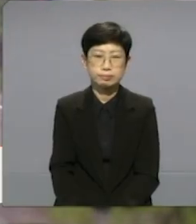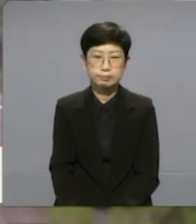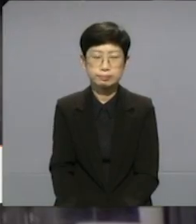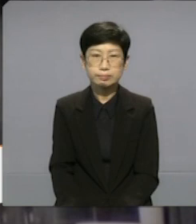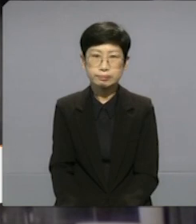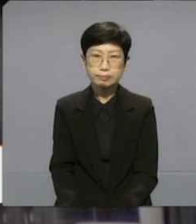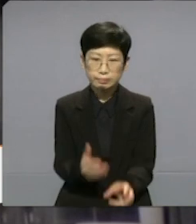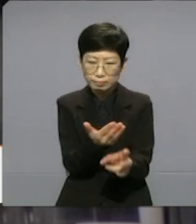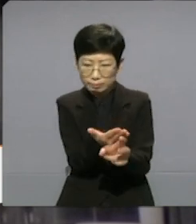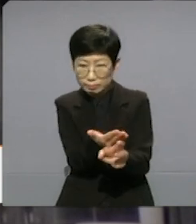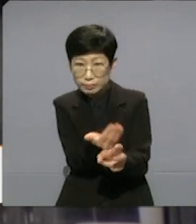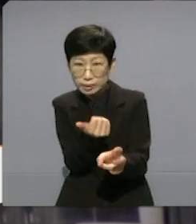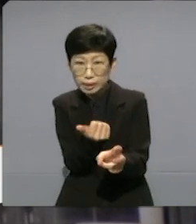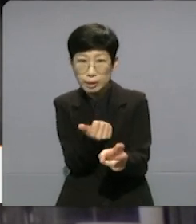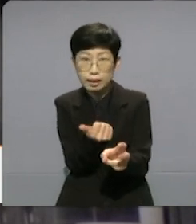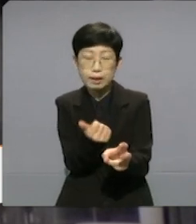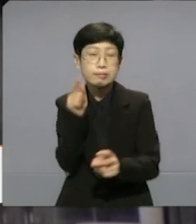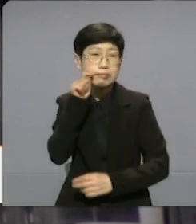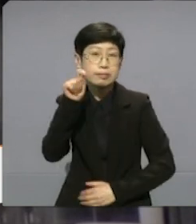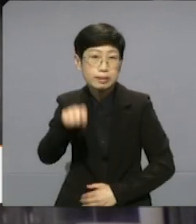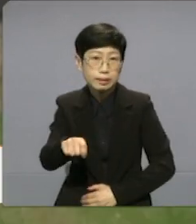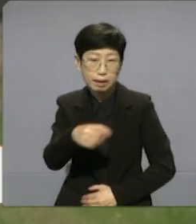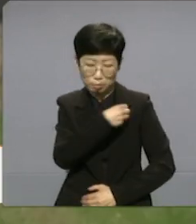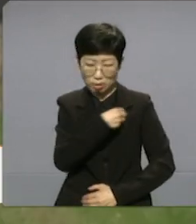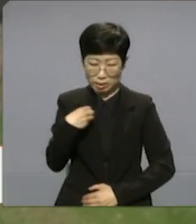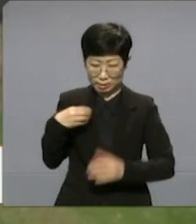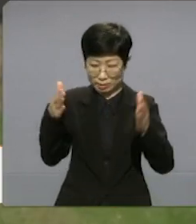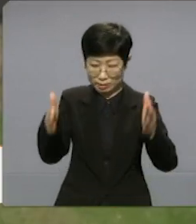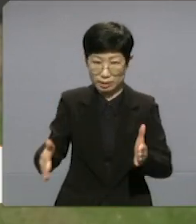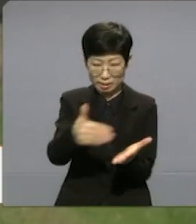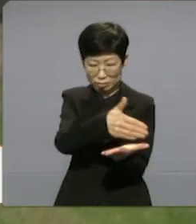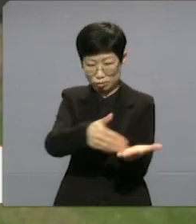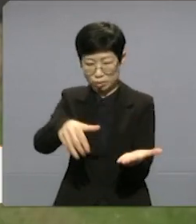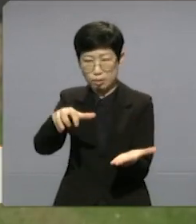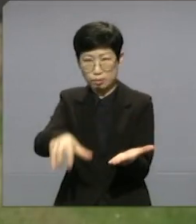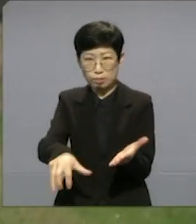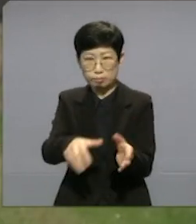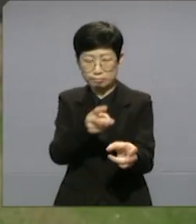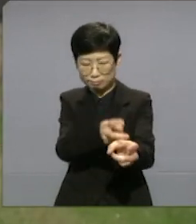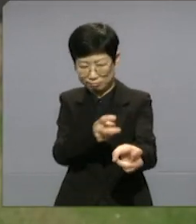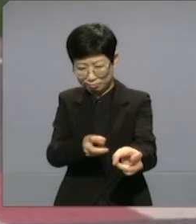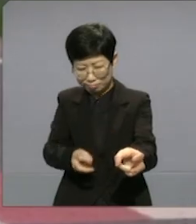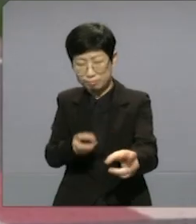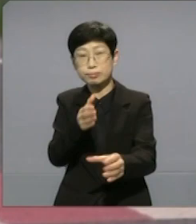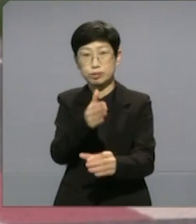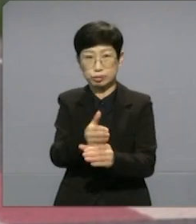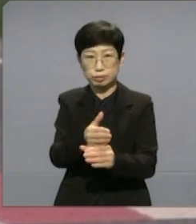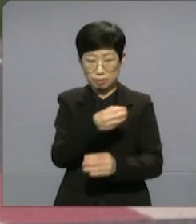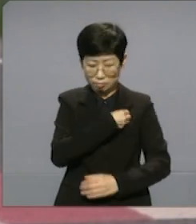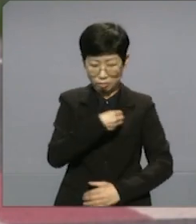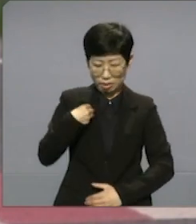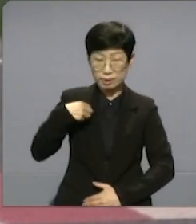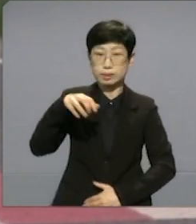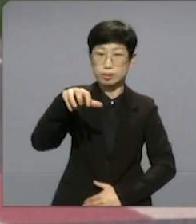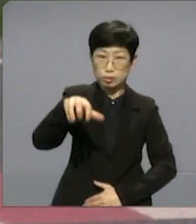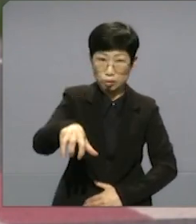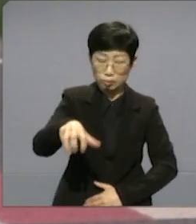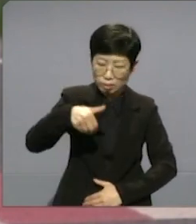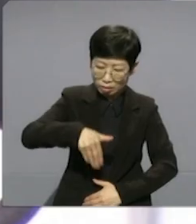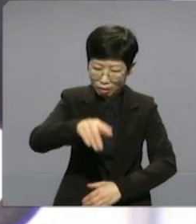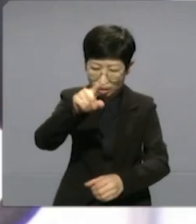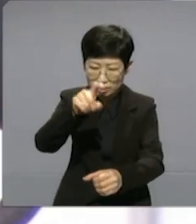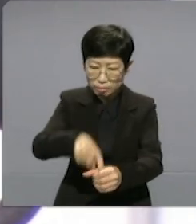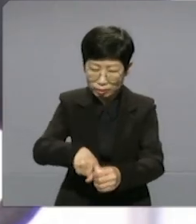화물차들이 우크라이나와 폴란드 사이의 국경 교차점 부근에 줄지어서 있습니다 폴란드로 우크라이나 국물을 싣고